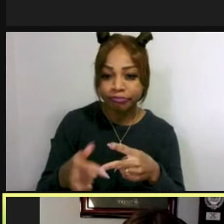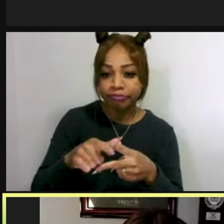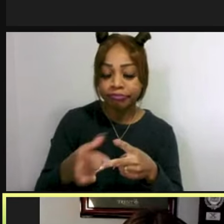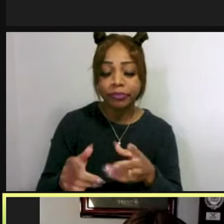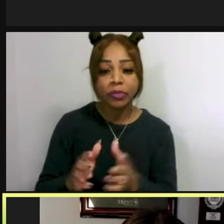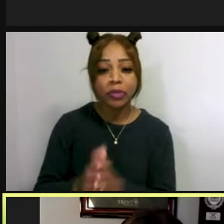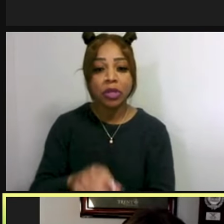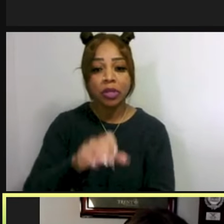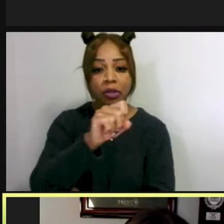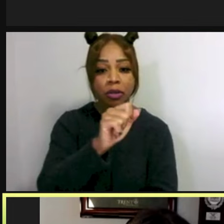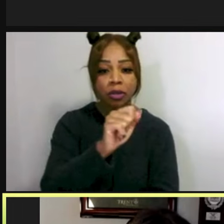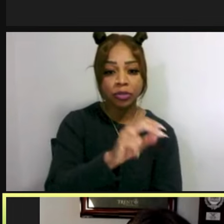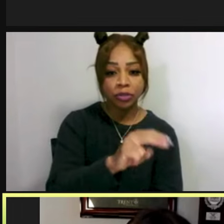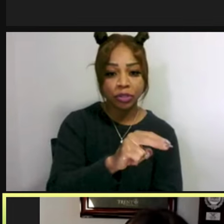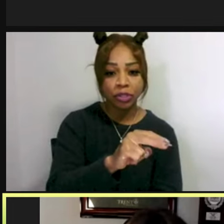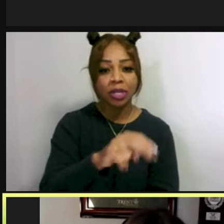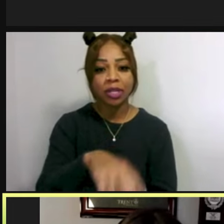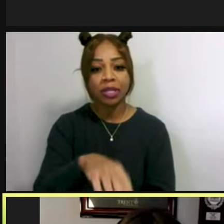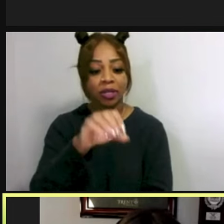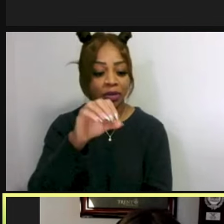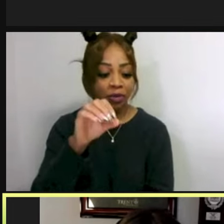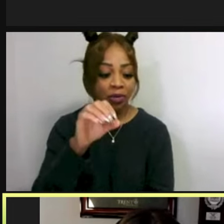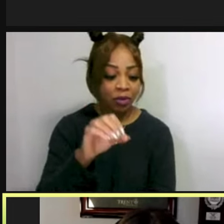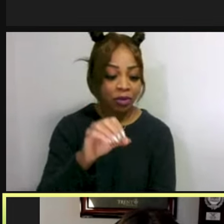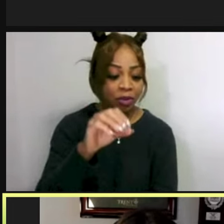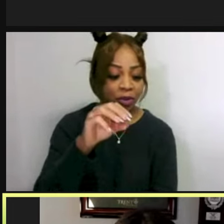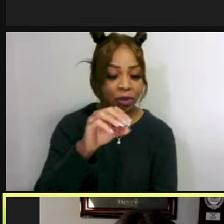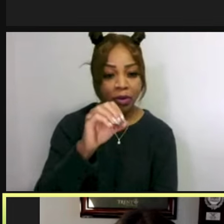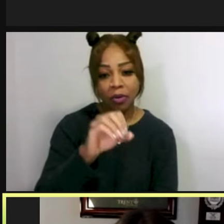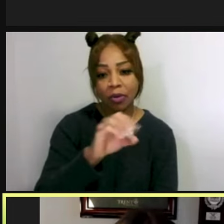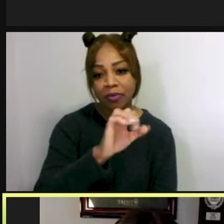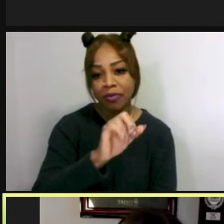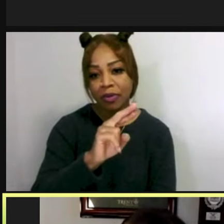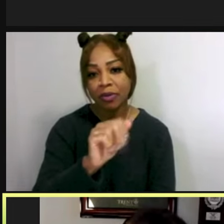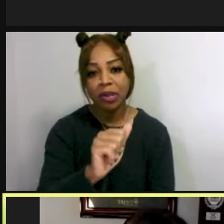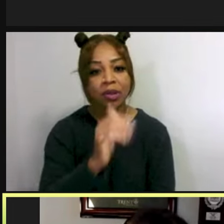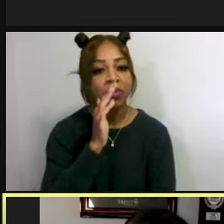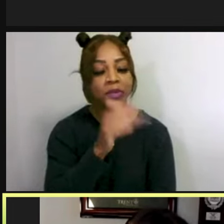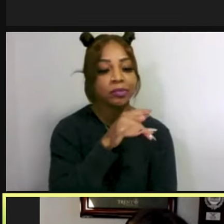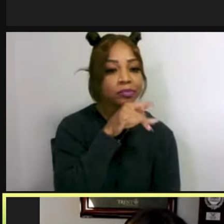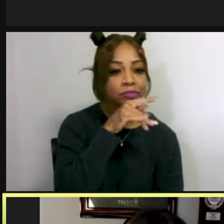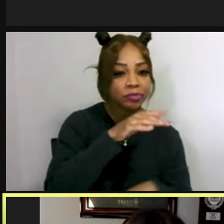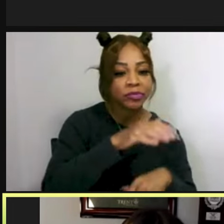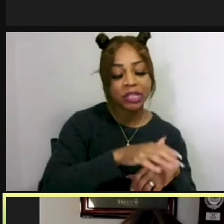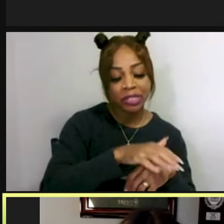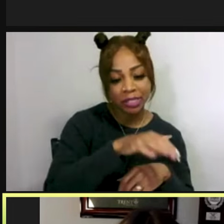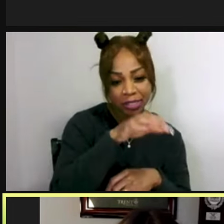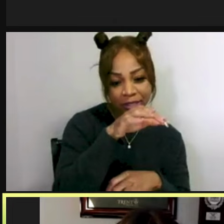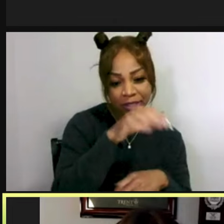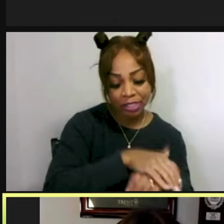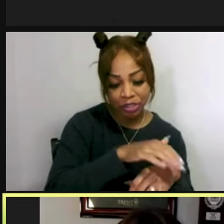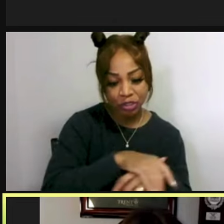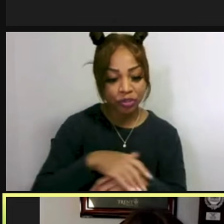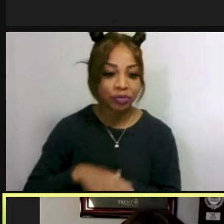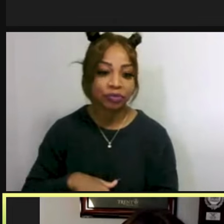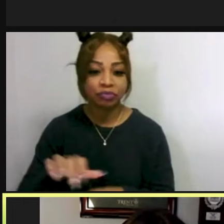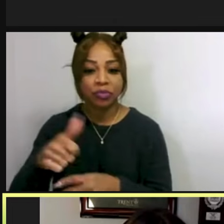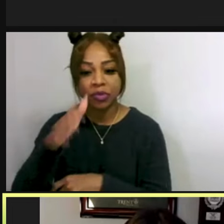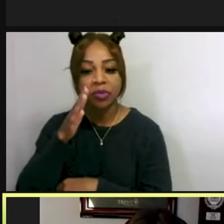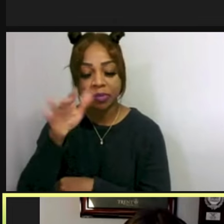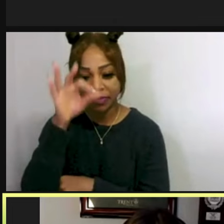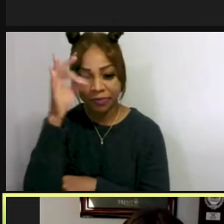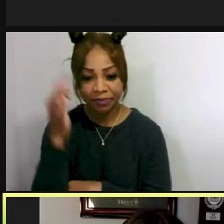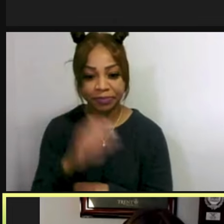vers le français aujourd'hui. Sean et Ophira vont faire une présentation en anglais et Charlotte fera une présentation en français. Veuillez